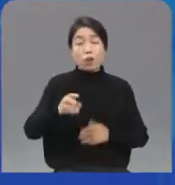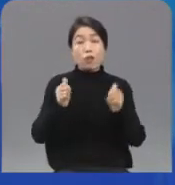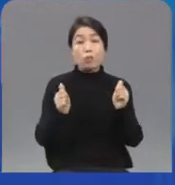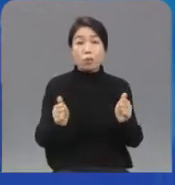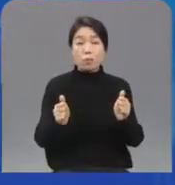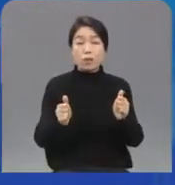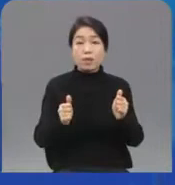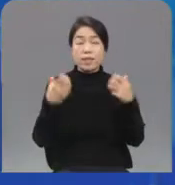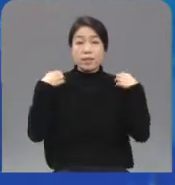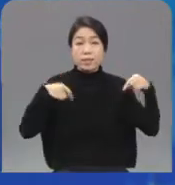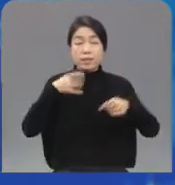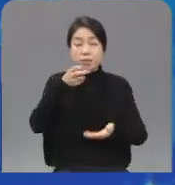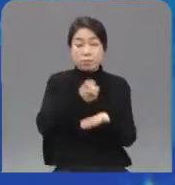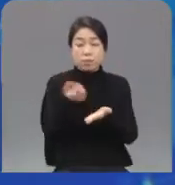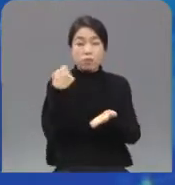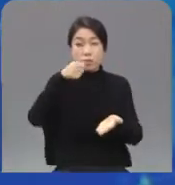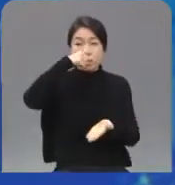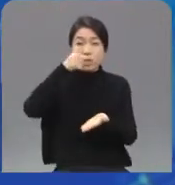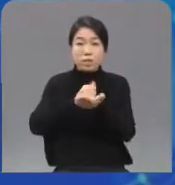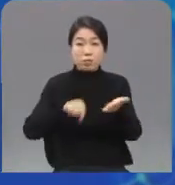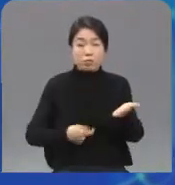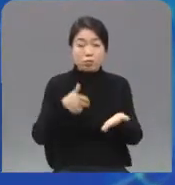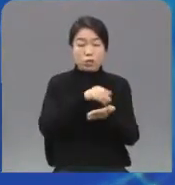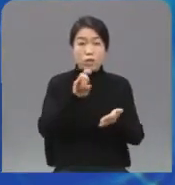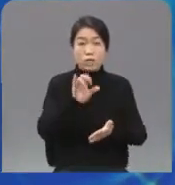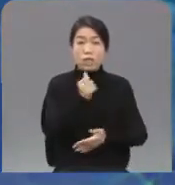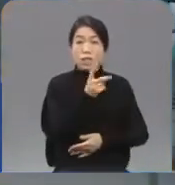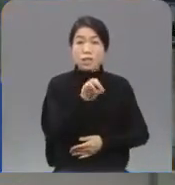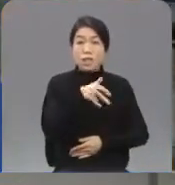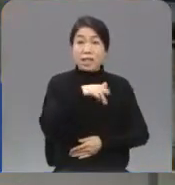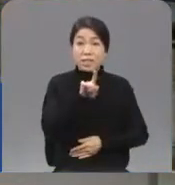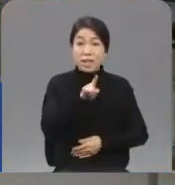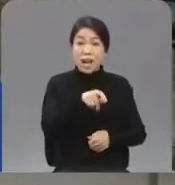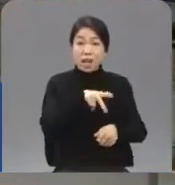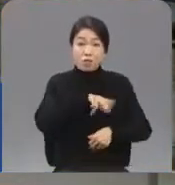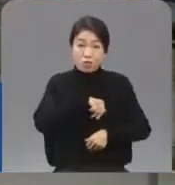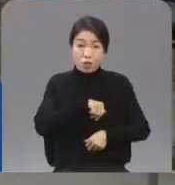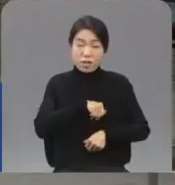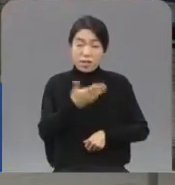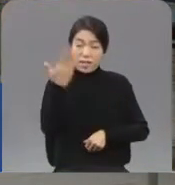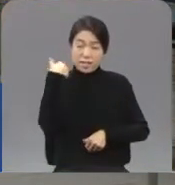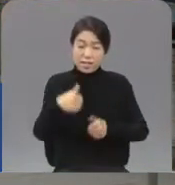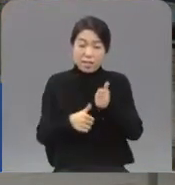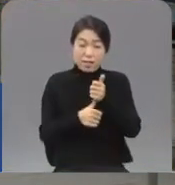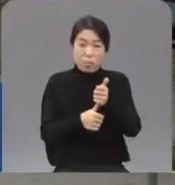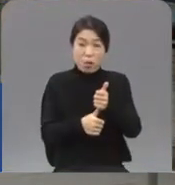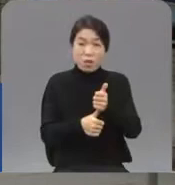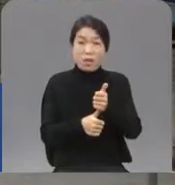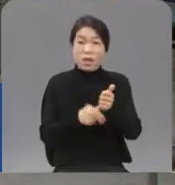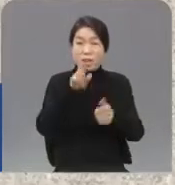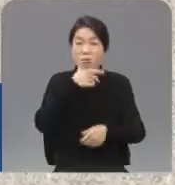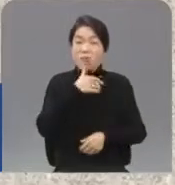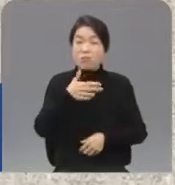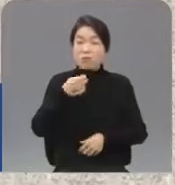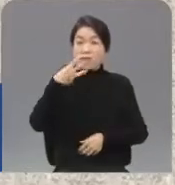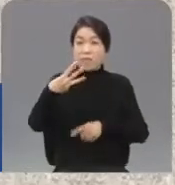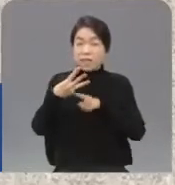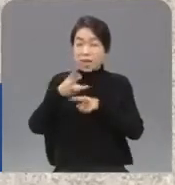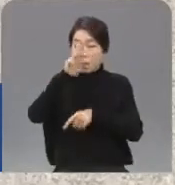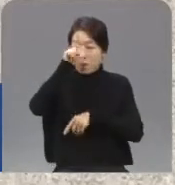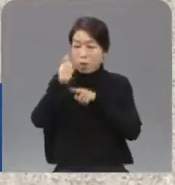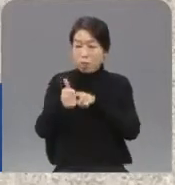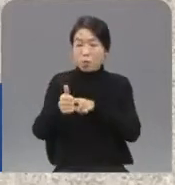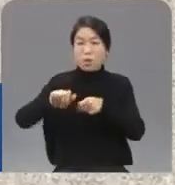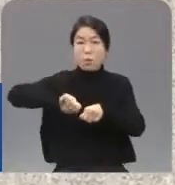광주지방법원이 정치자금법 위반 혐의로 기소된 무소속 양향자 의원의 전 특별보좌관 신세살 박모 씨에게 벌금 500만원을